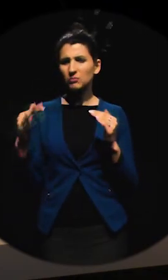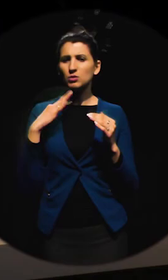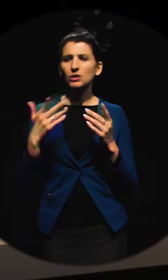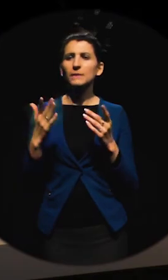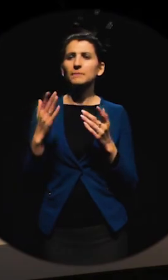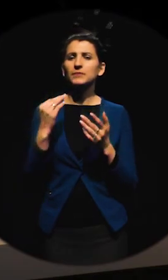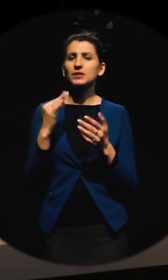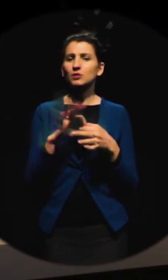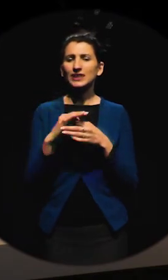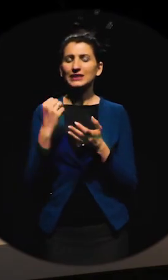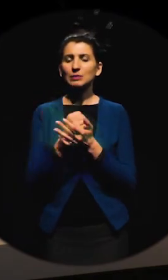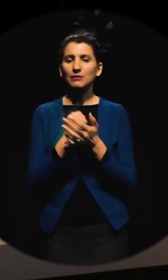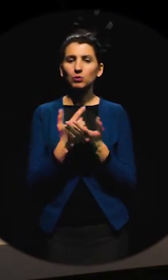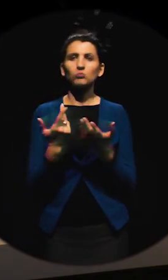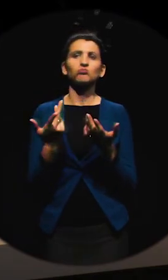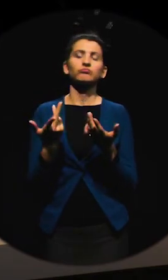porusza